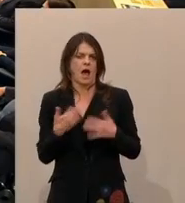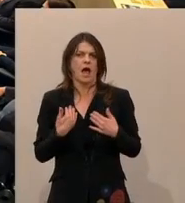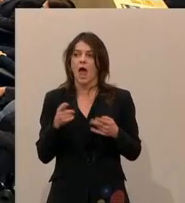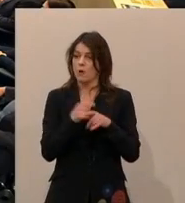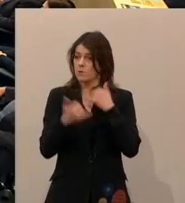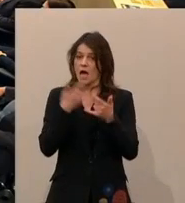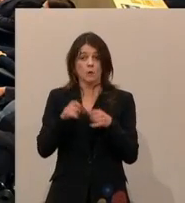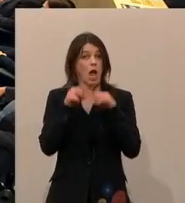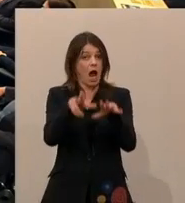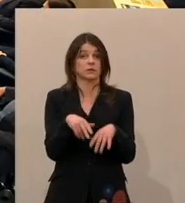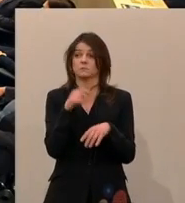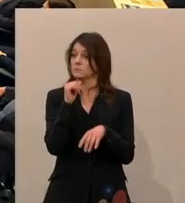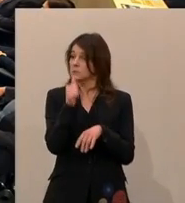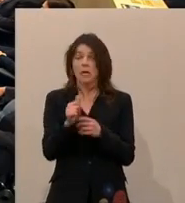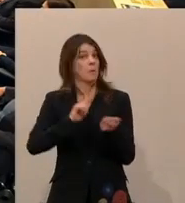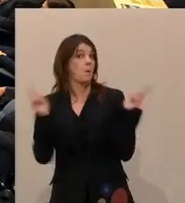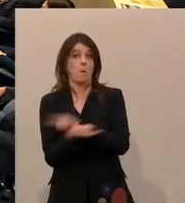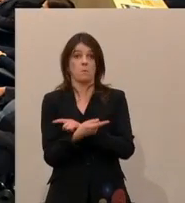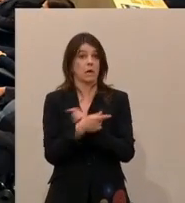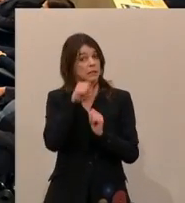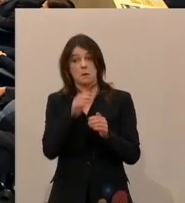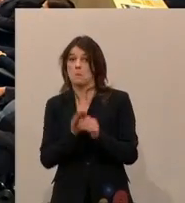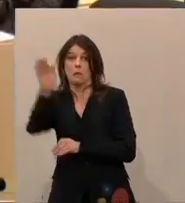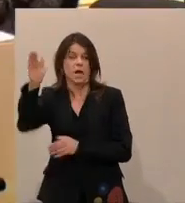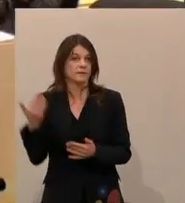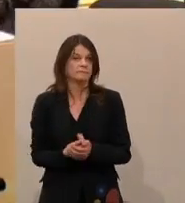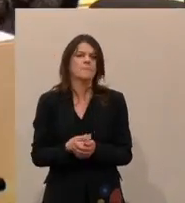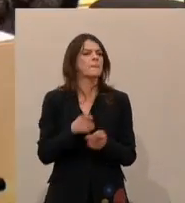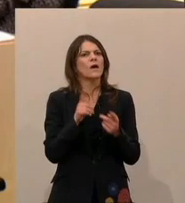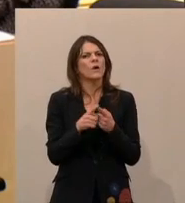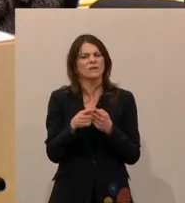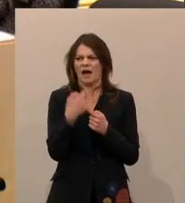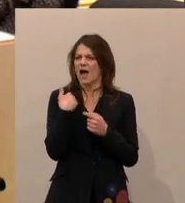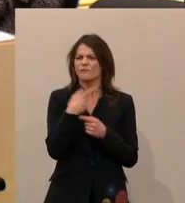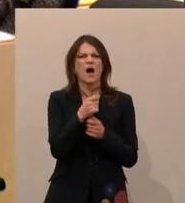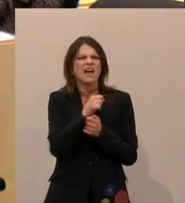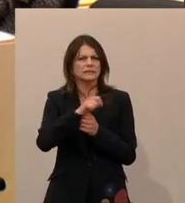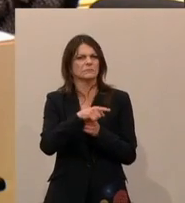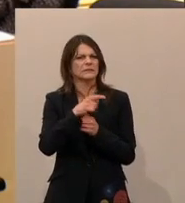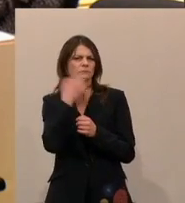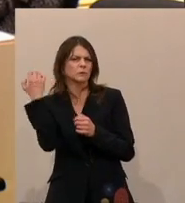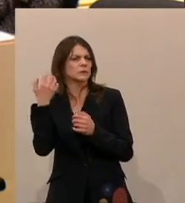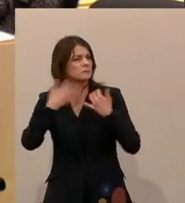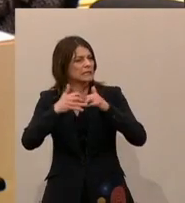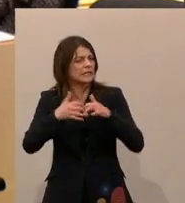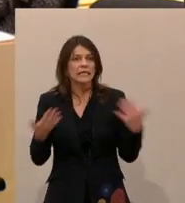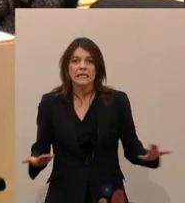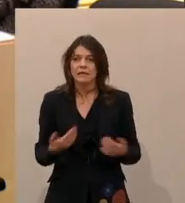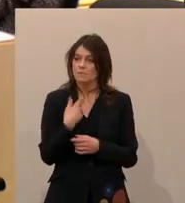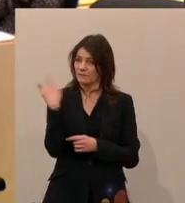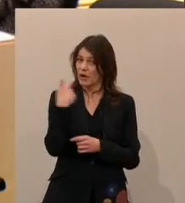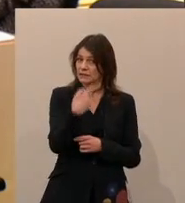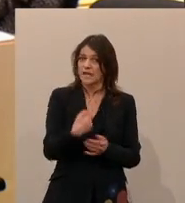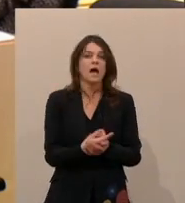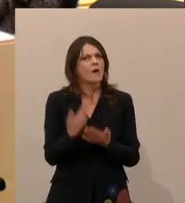2018 gibt es hier keine gegenteilige Entwicklung. Und weil ich gerade von diesem Extremismusbericht gesprochen habe, da ist noch